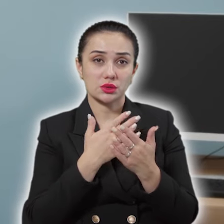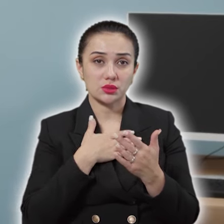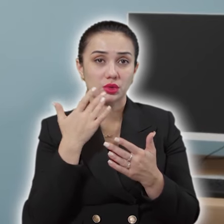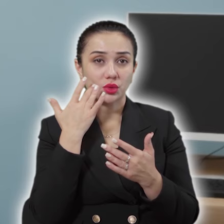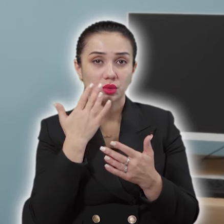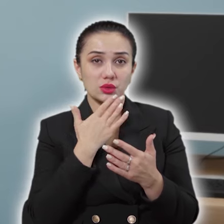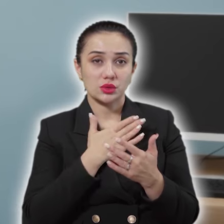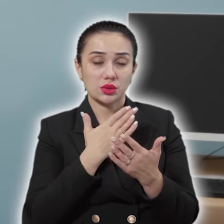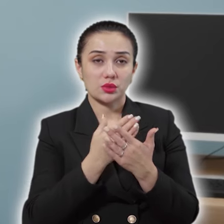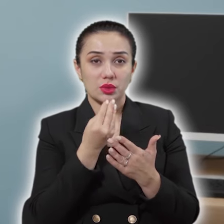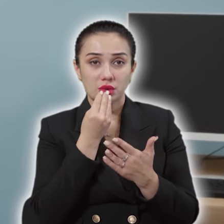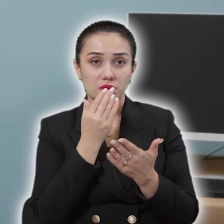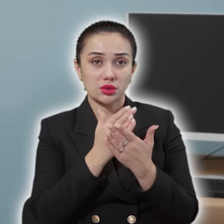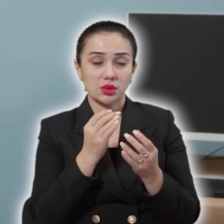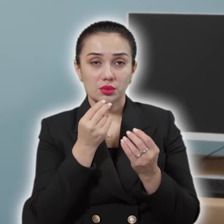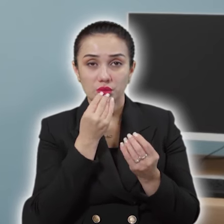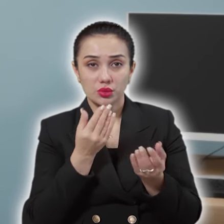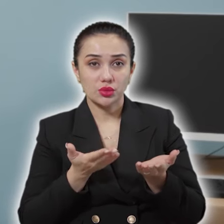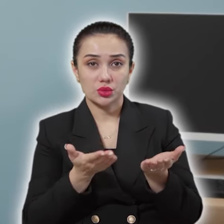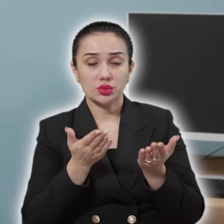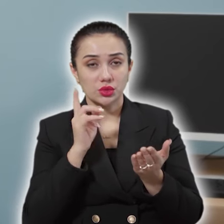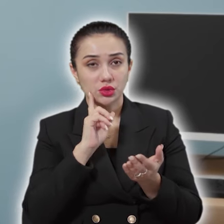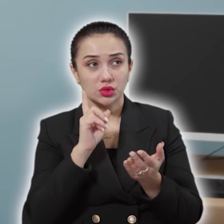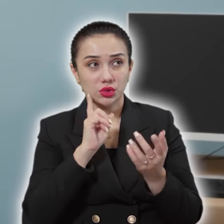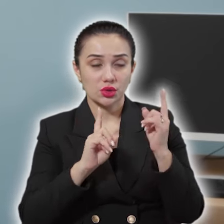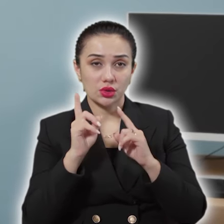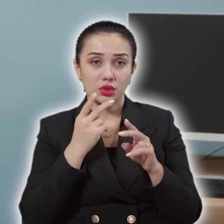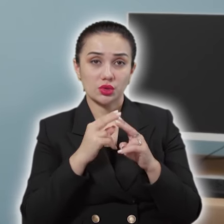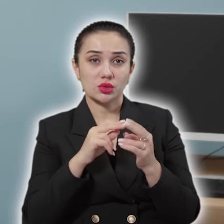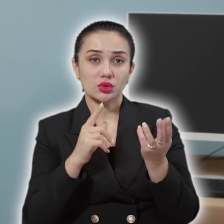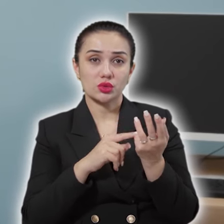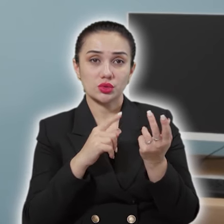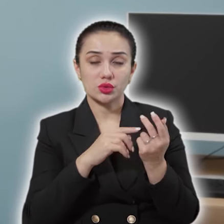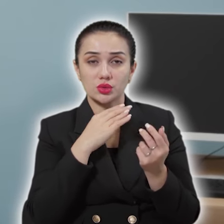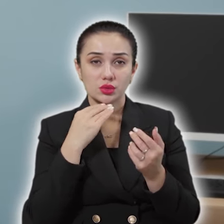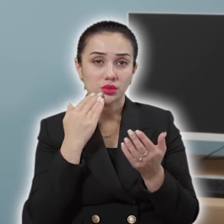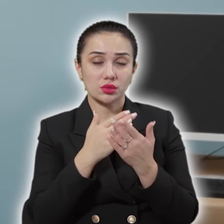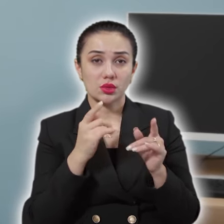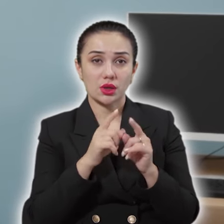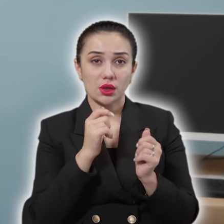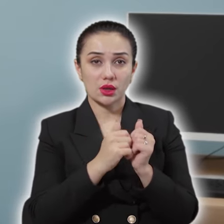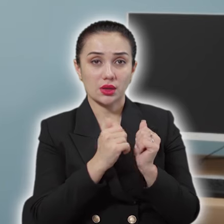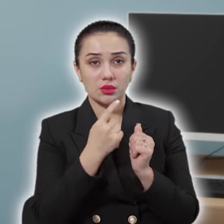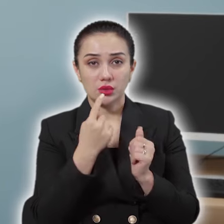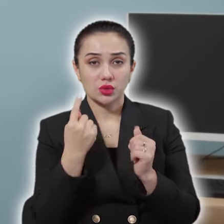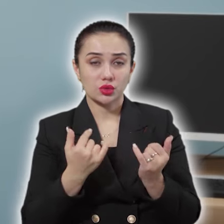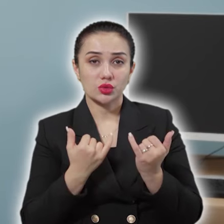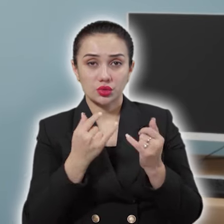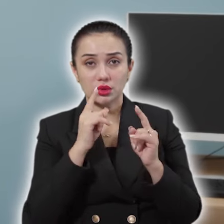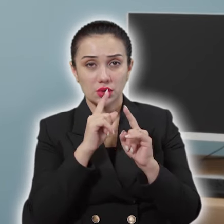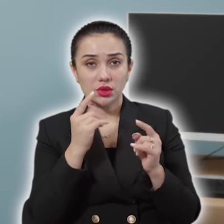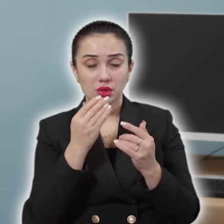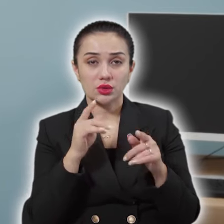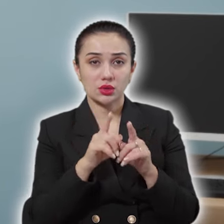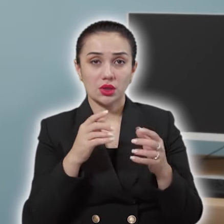Masalan, biz doim sevib iste'mol qiladigan pishiriqlarning turi son-sanoqsiz. Bu pishiriqlarning deyarli har biri uchun o'ziga